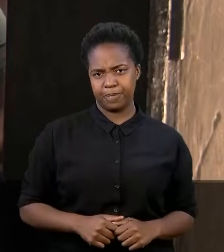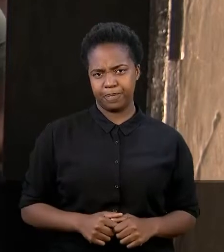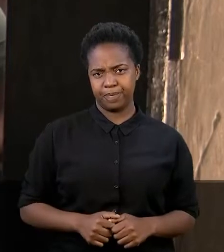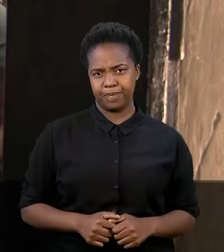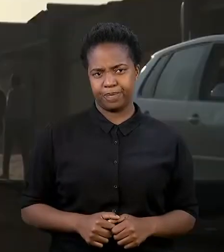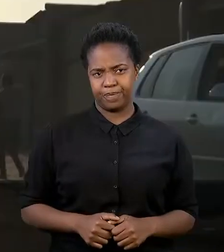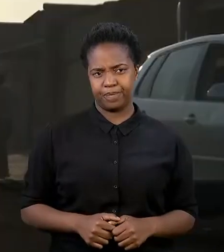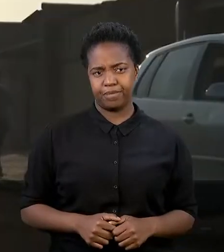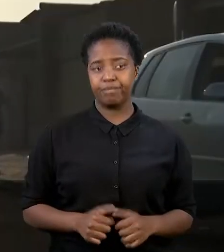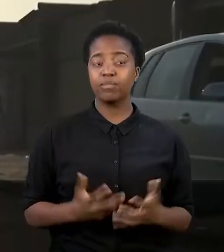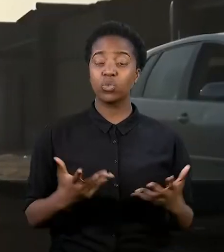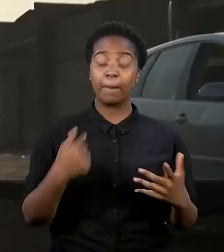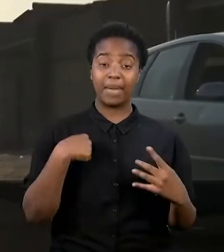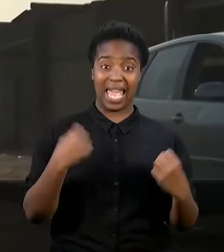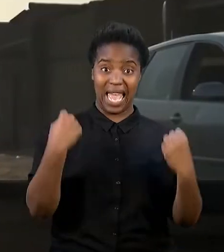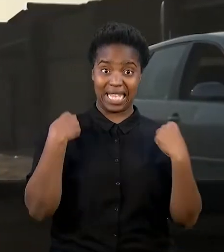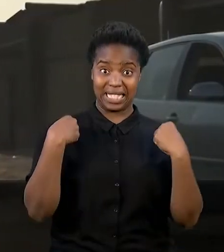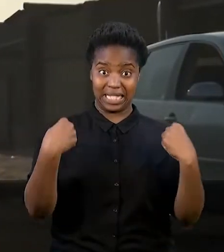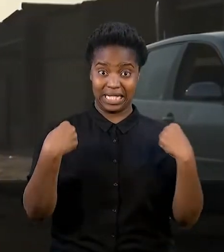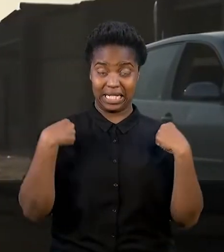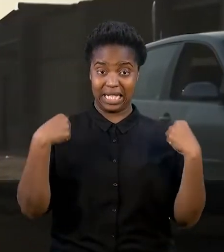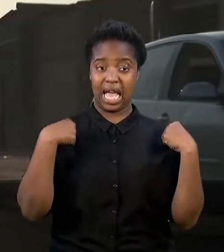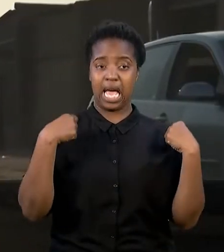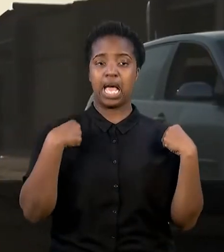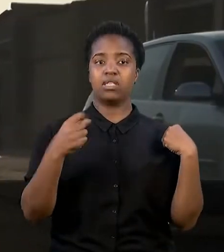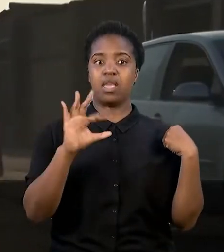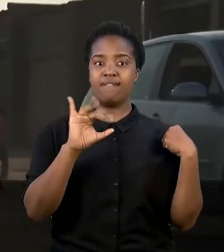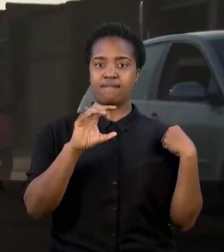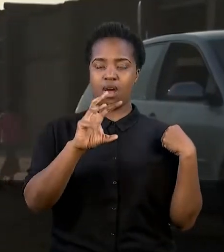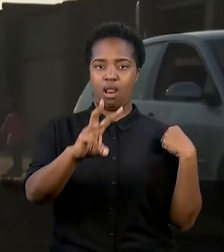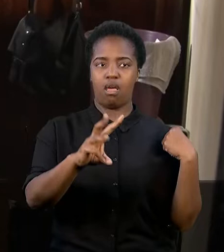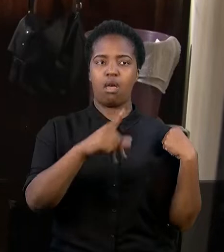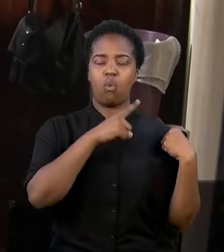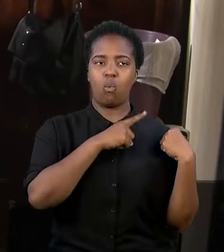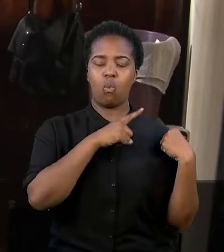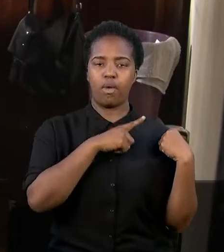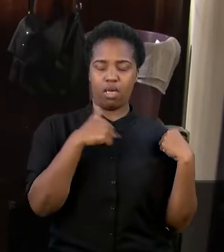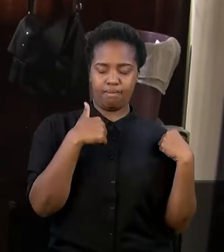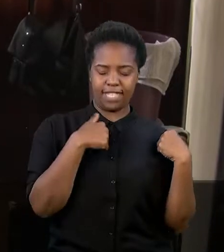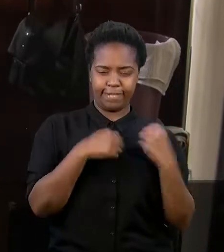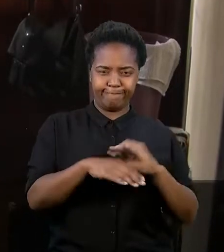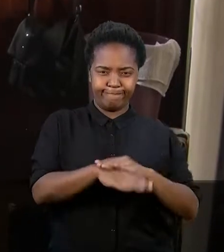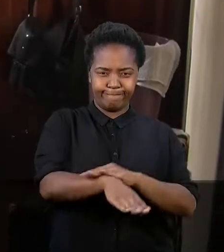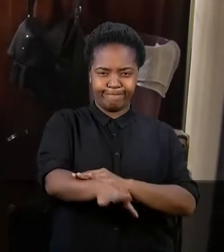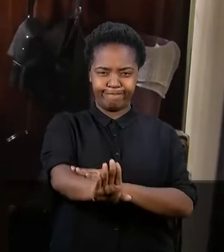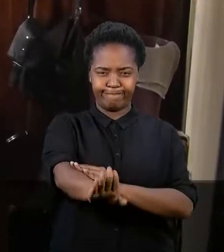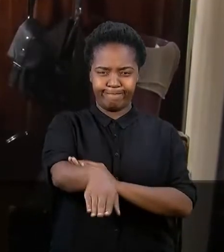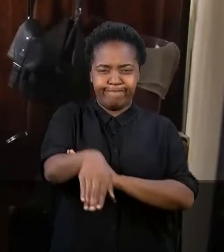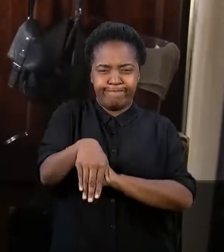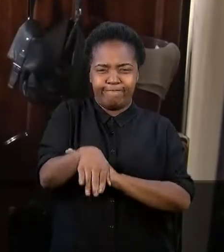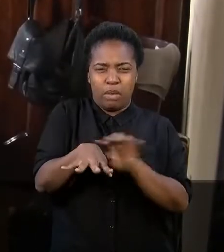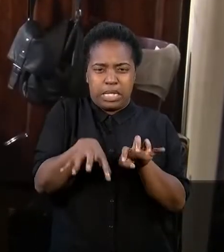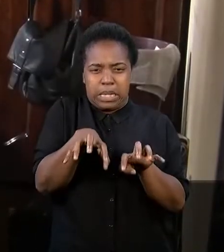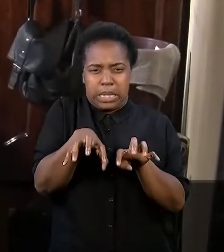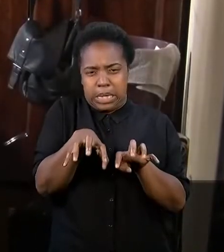kutu wenda nix. So exercise nga zen kufekile iba party ya ina because of di party ta inata